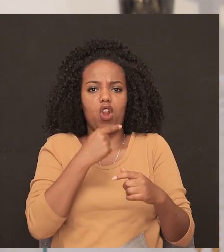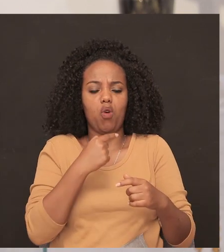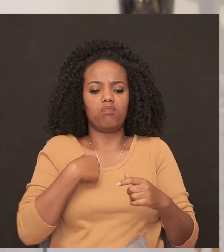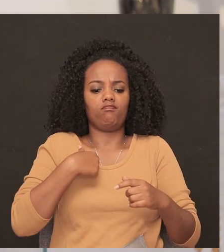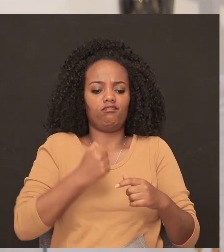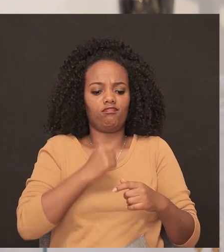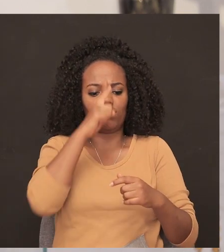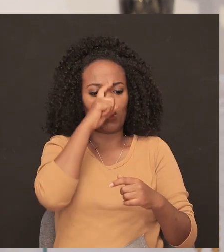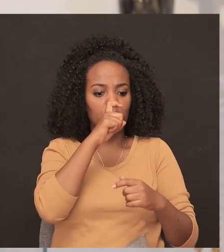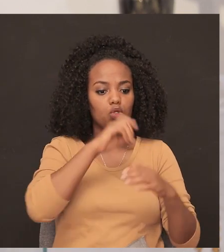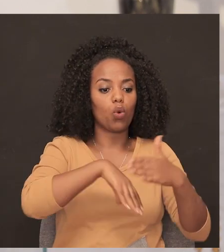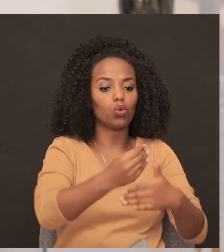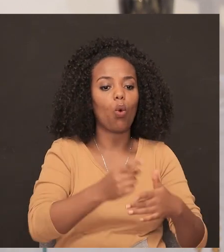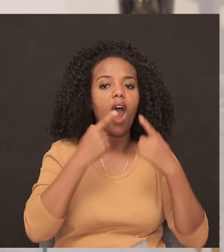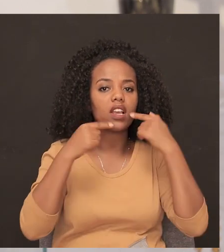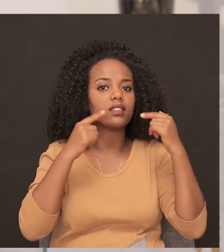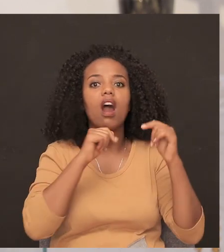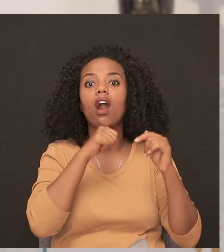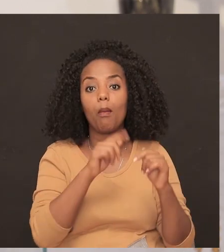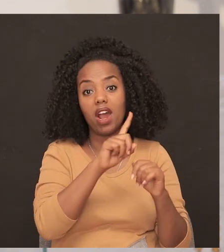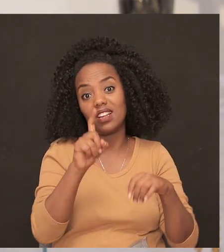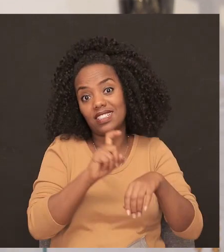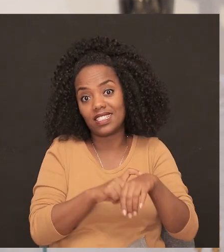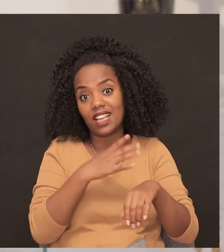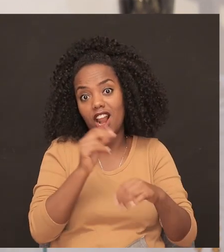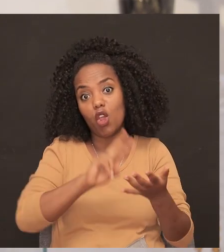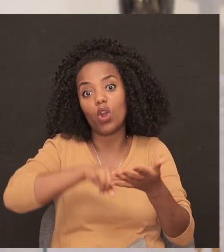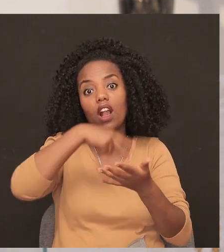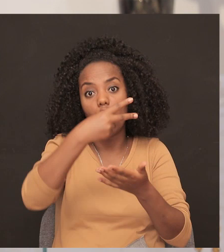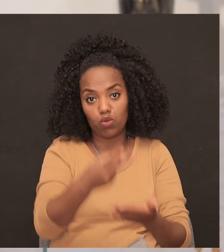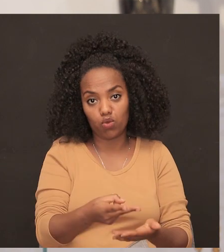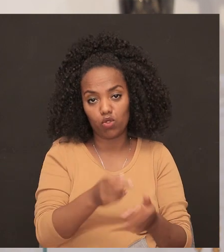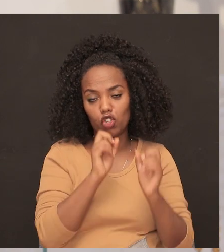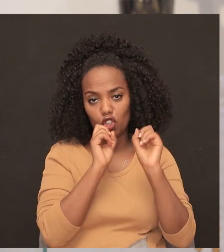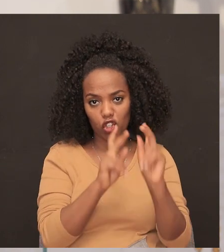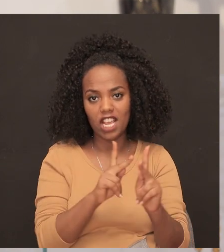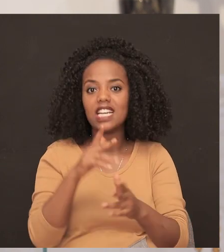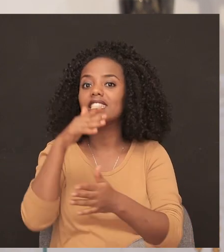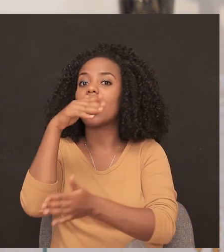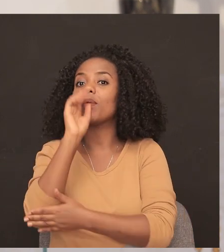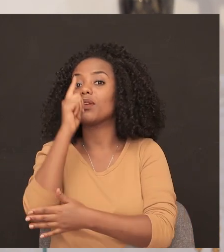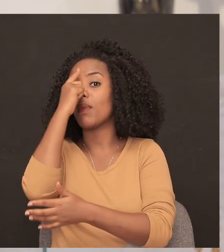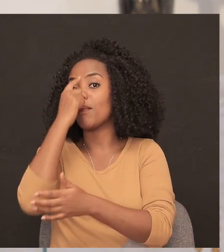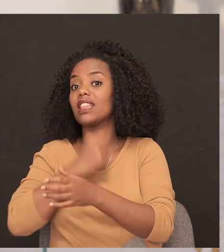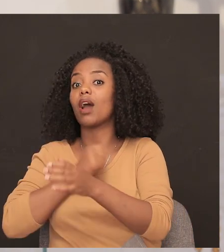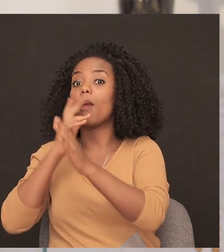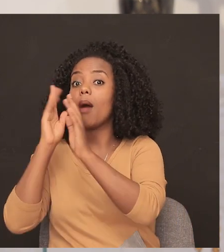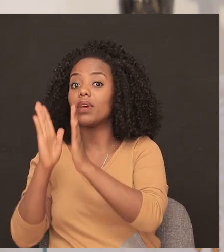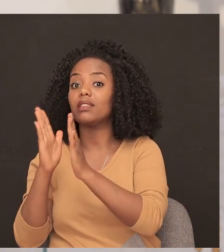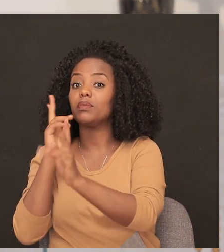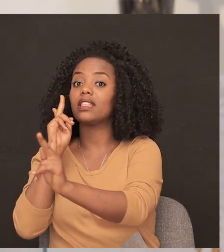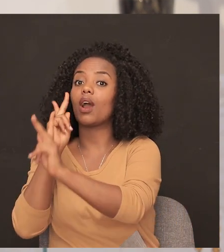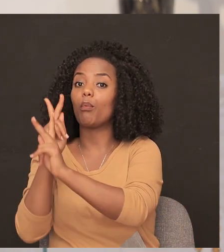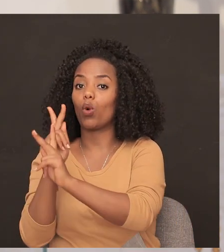ጉብዝናቸው ሲወጡ አይሳካምና አንዳንዴ ይወድቃሉ። እሺ እግዚአብሔርን እሱ በመተማመን